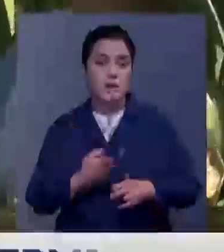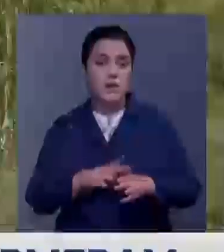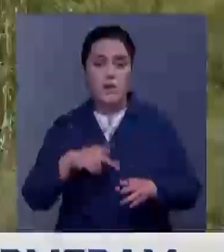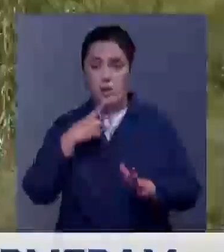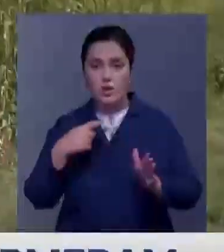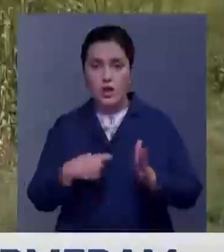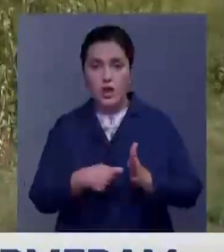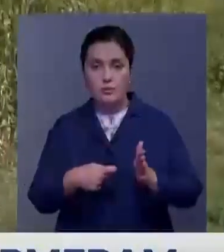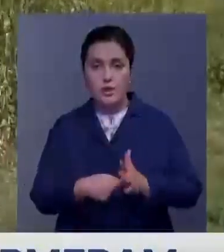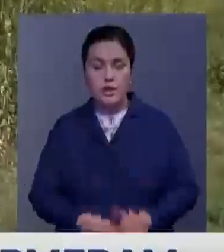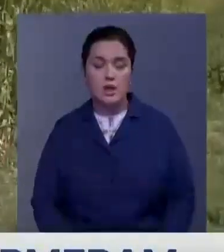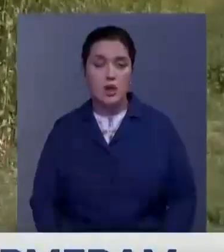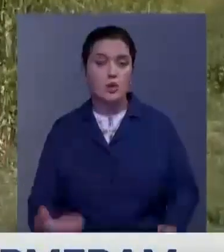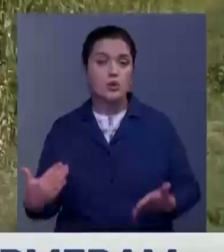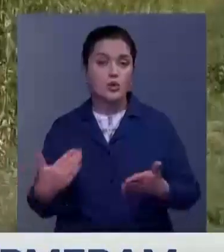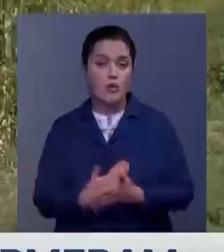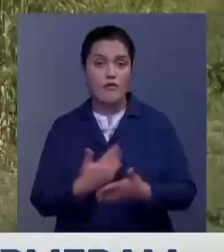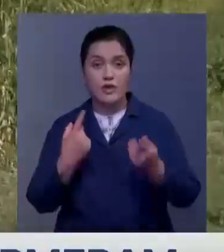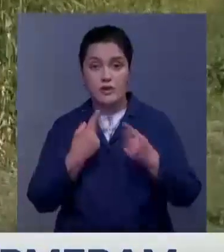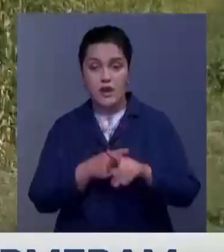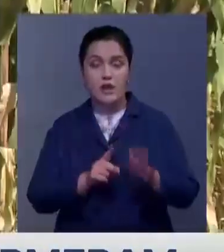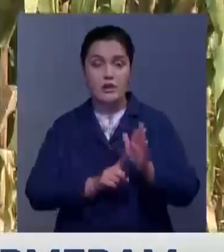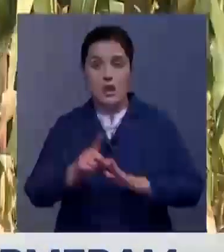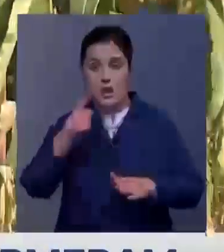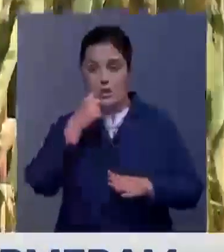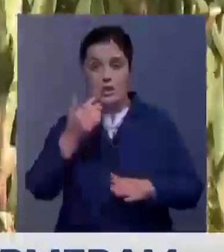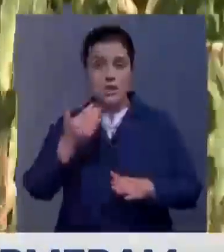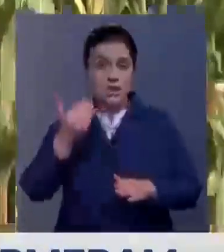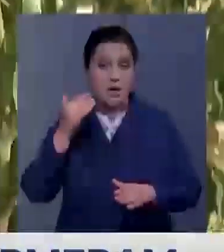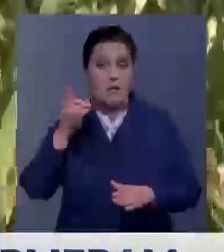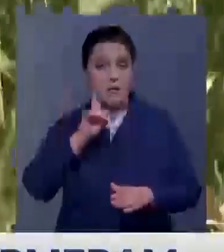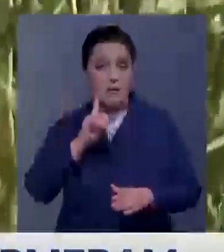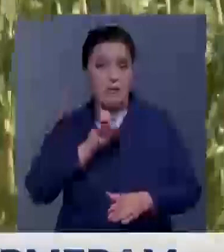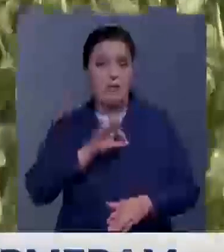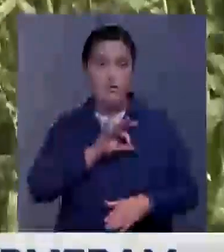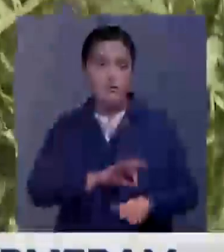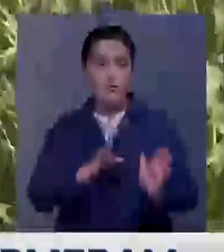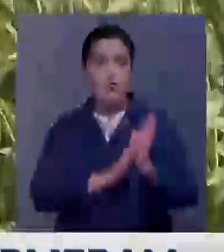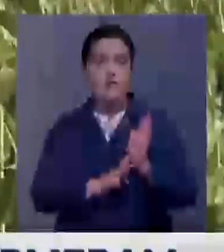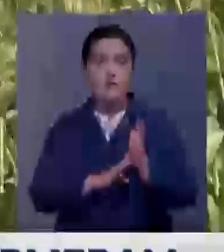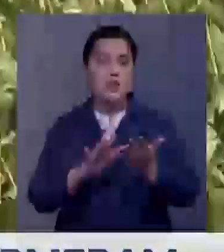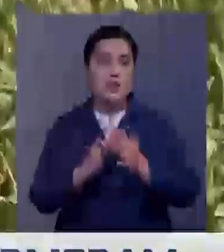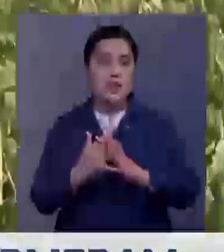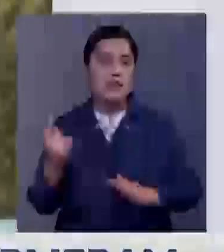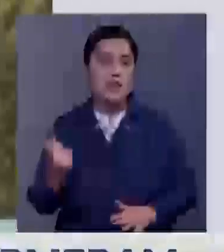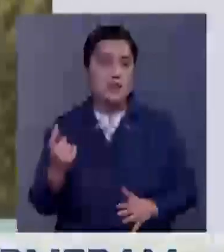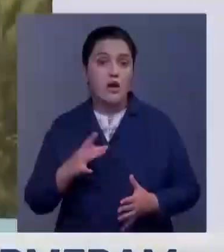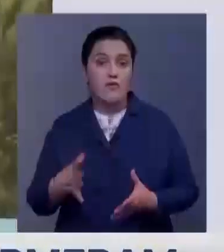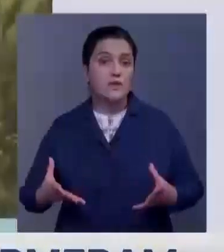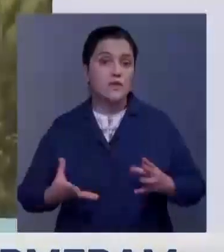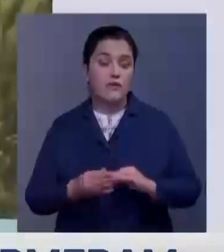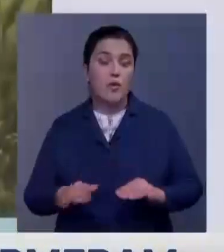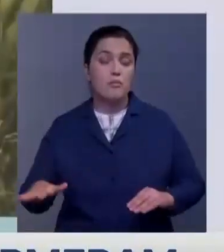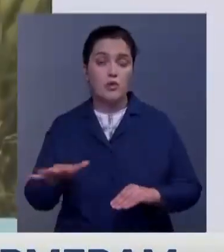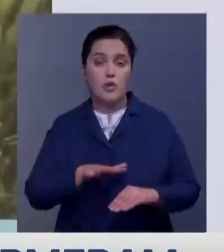удобрению. Внедрять новую технологию начали недавно. Пока ей воспользовались 90 крестьянских хозяйств. Всего площадь